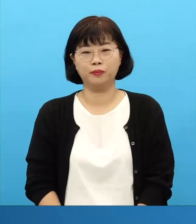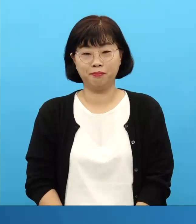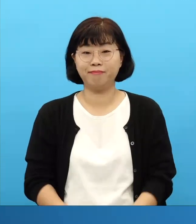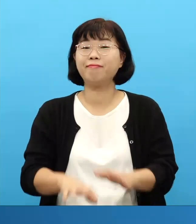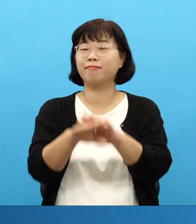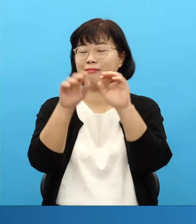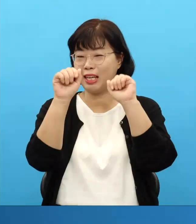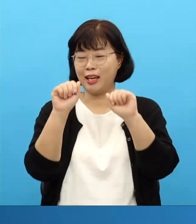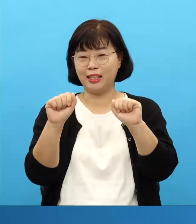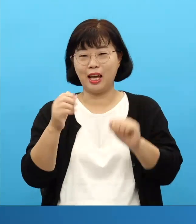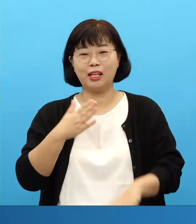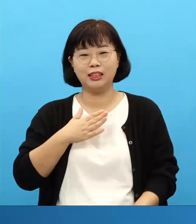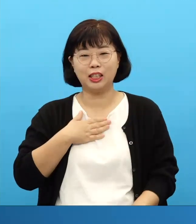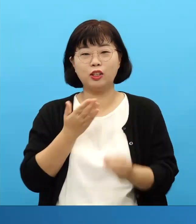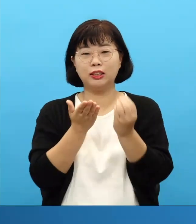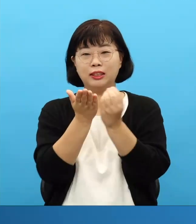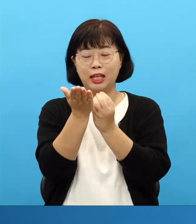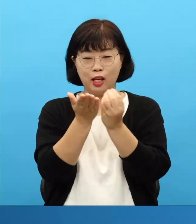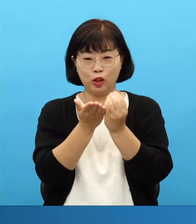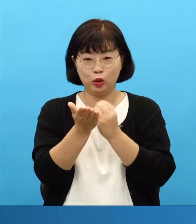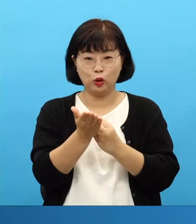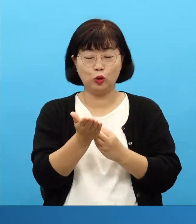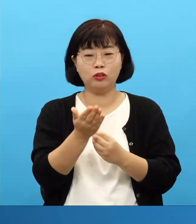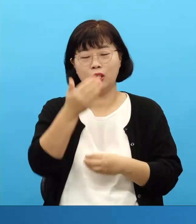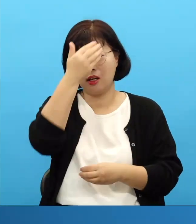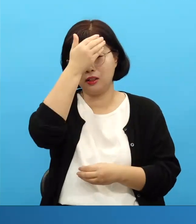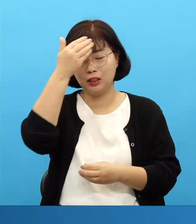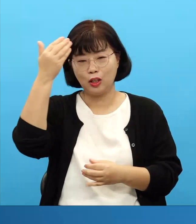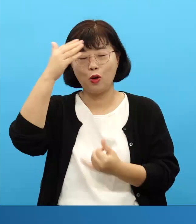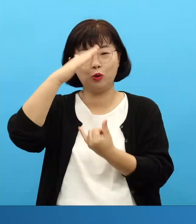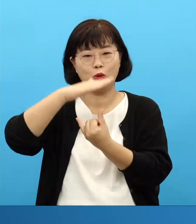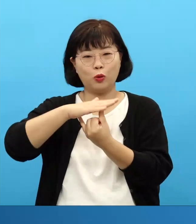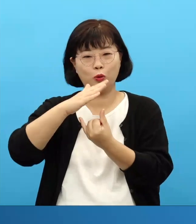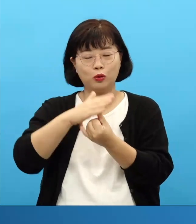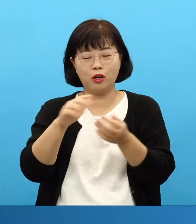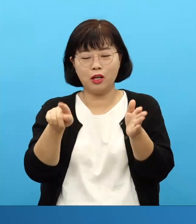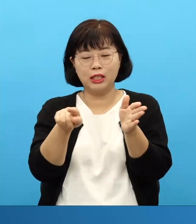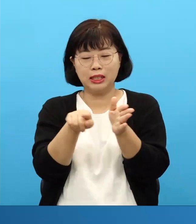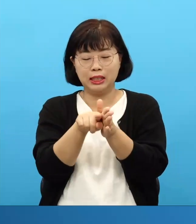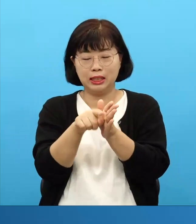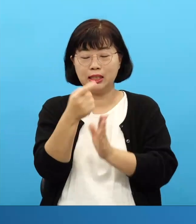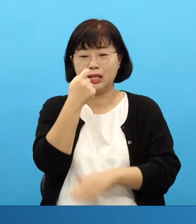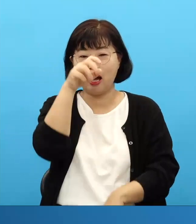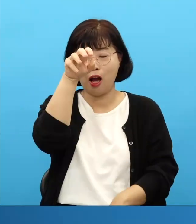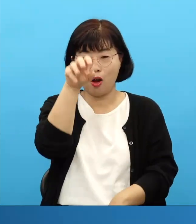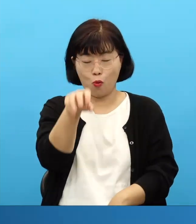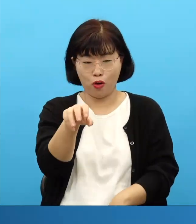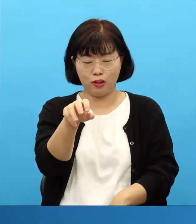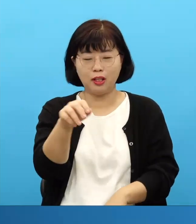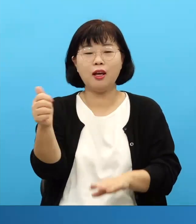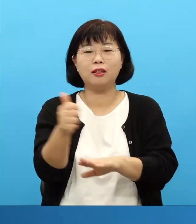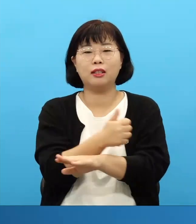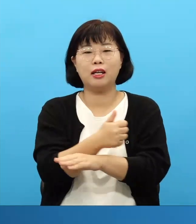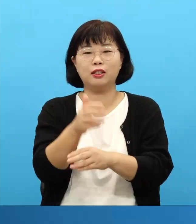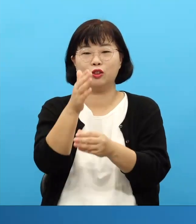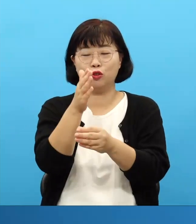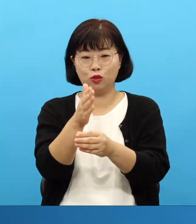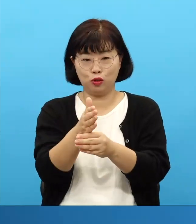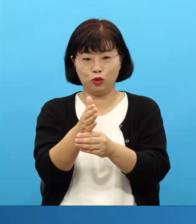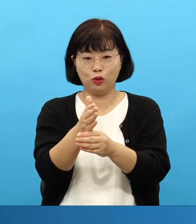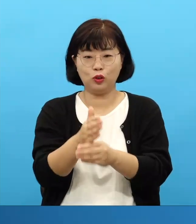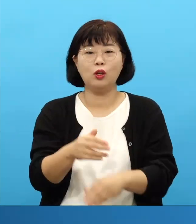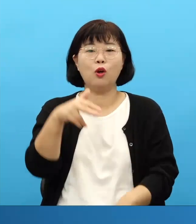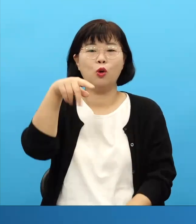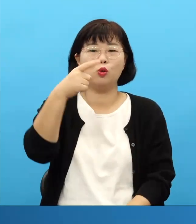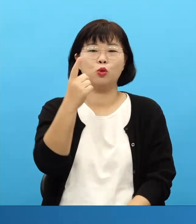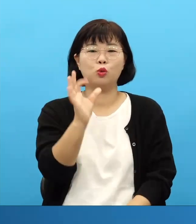안녕하세요. 저는 제주지역 청소년 신학원에 재학 중인 무이덴 동산교회 송현서 렘넌트입니다. Hello, I'm Hyunseo Song Remnant